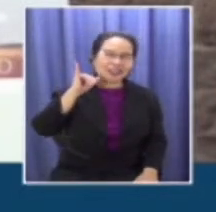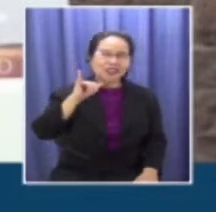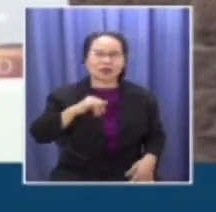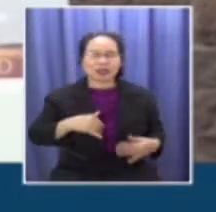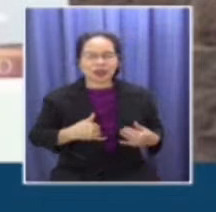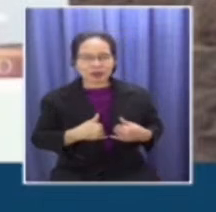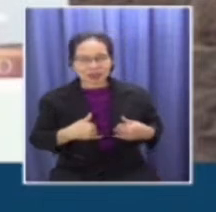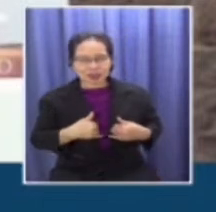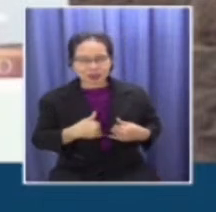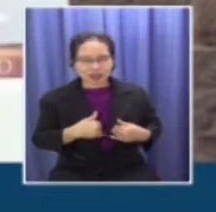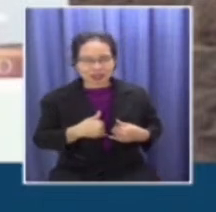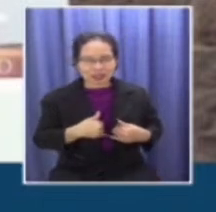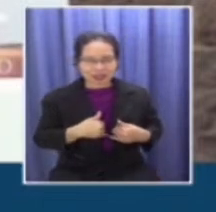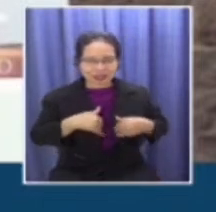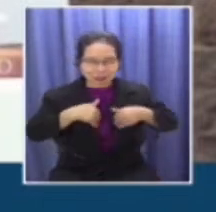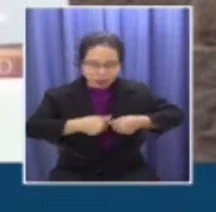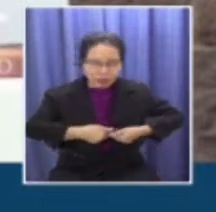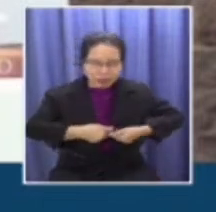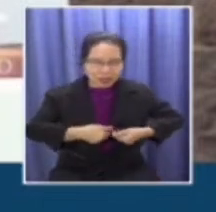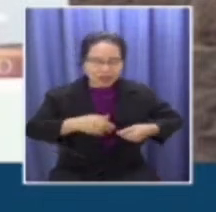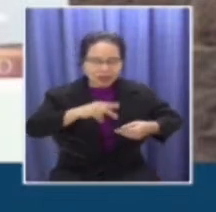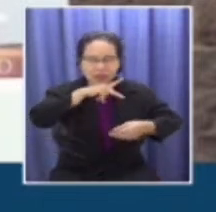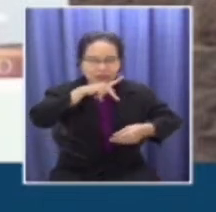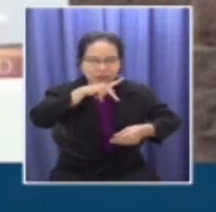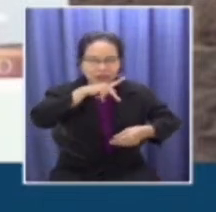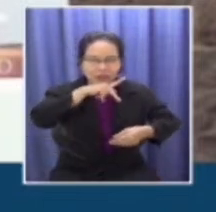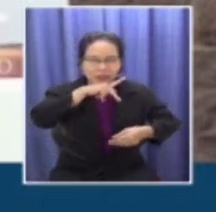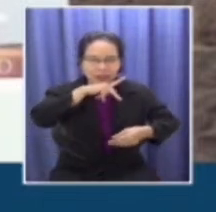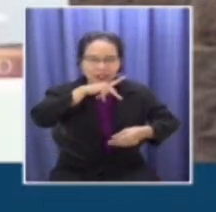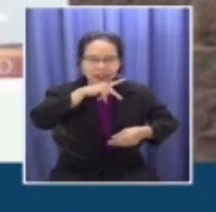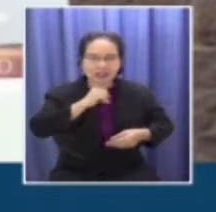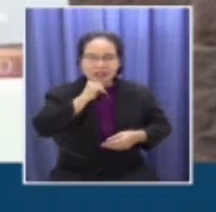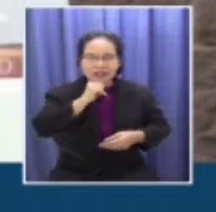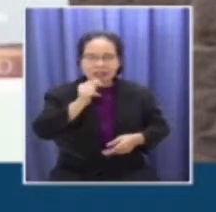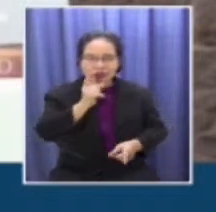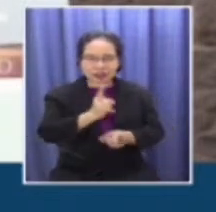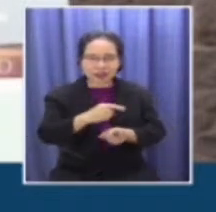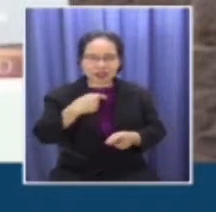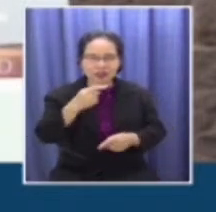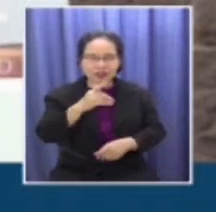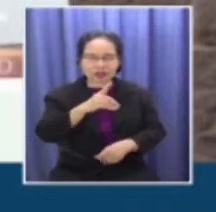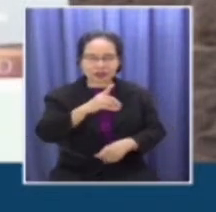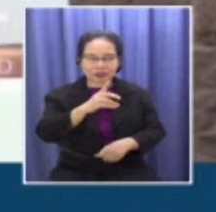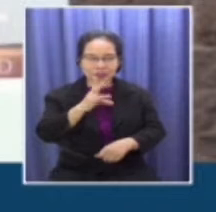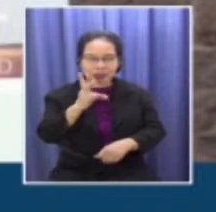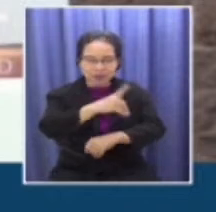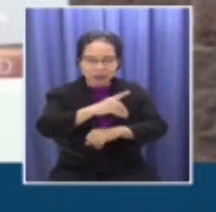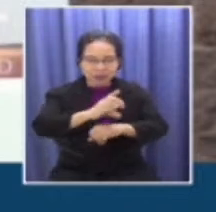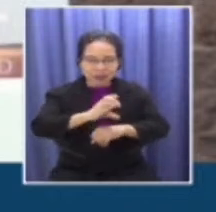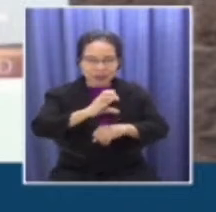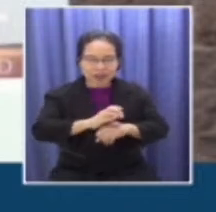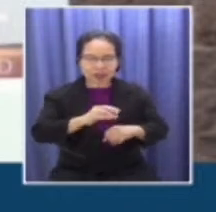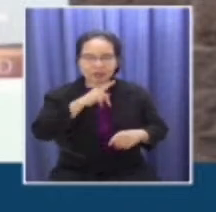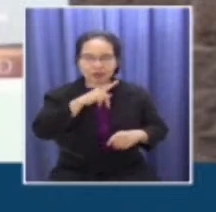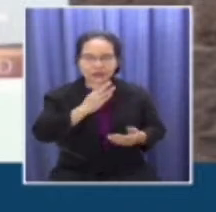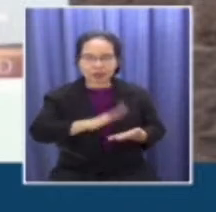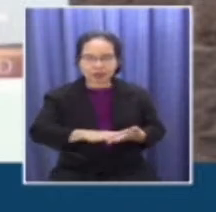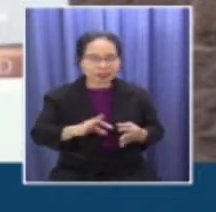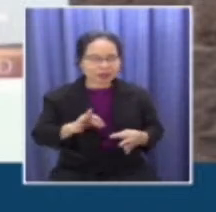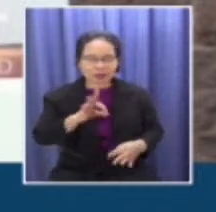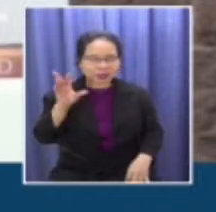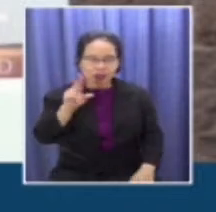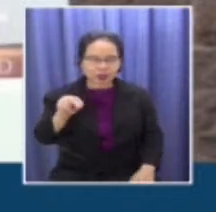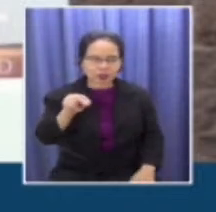deɛ hia ne sɛ wɔn bɛfiri onipa no mu aroti mprako no